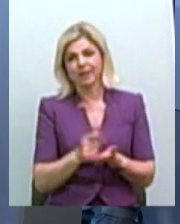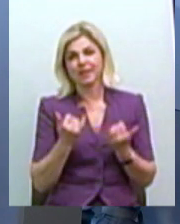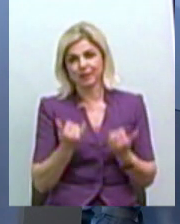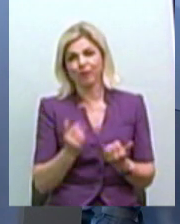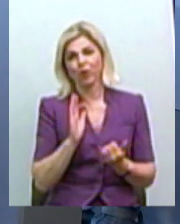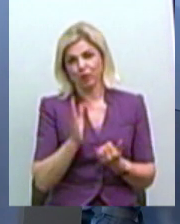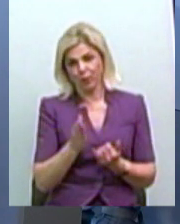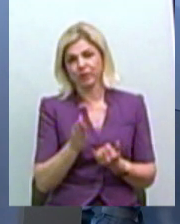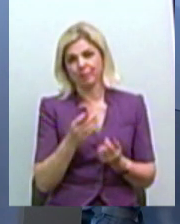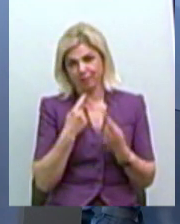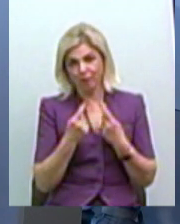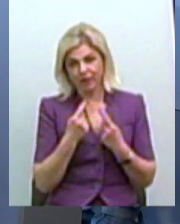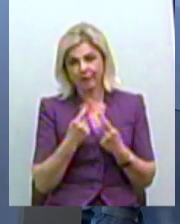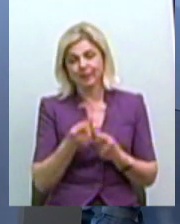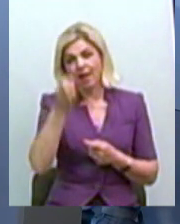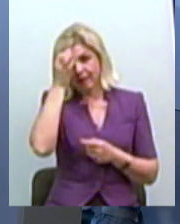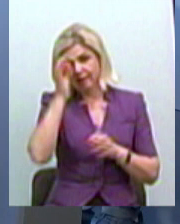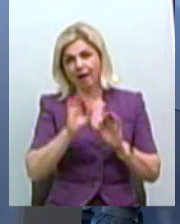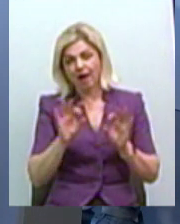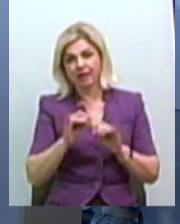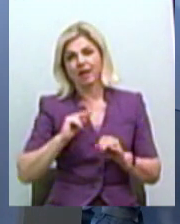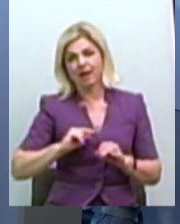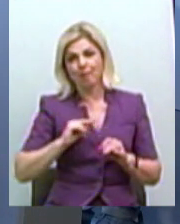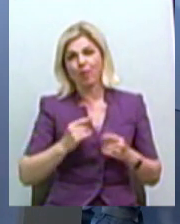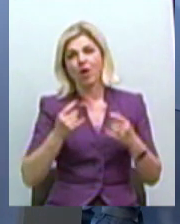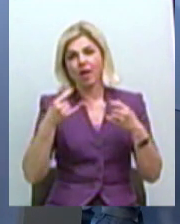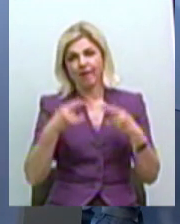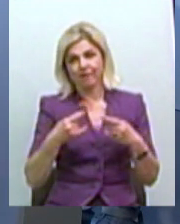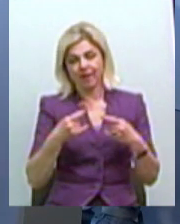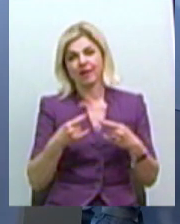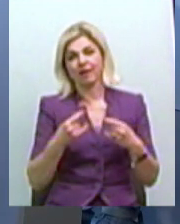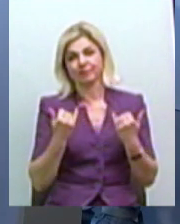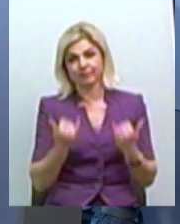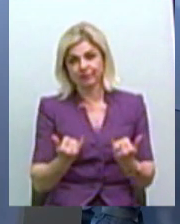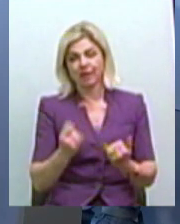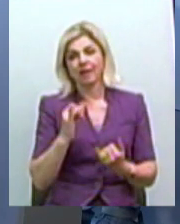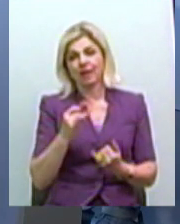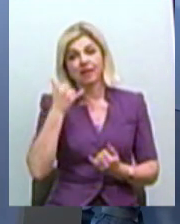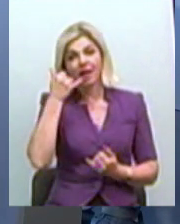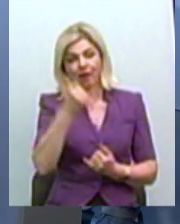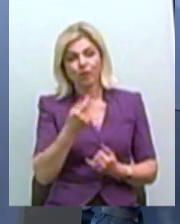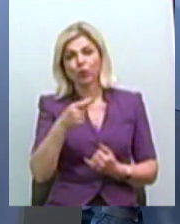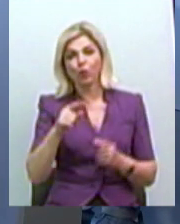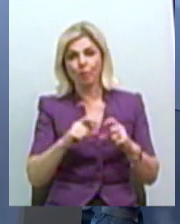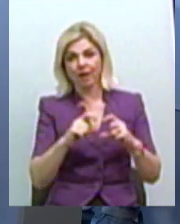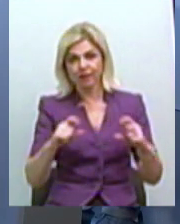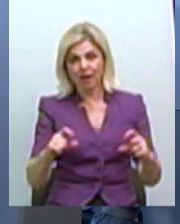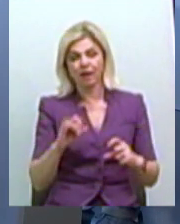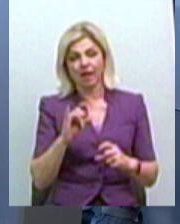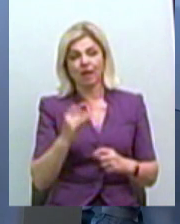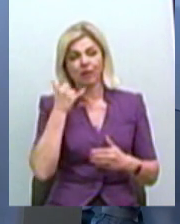пройдемося. Я нагадую, що ми працюємо в прямому ефірі. Телефон в студії 76-92-33. Телефонуйте, якщо маєте запитання,